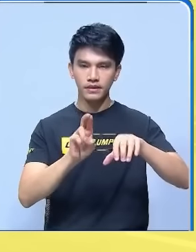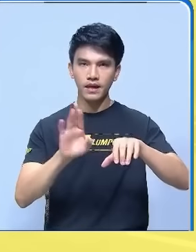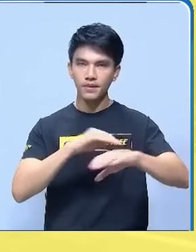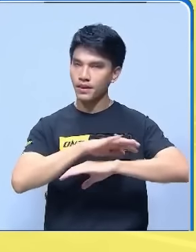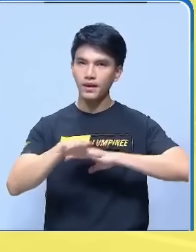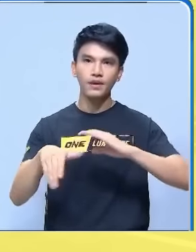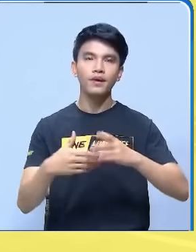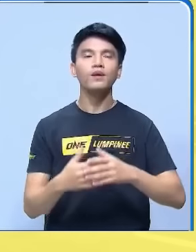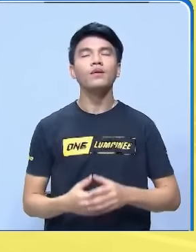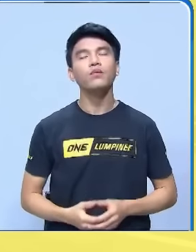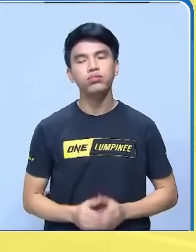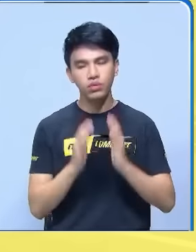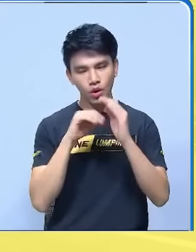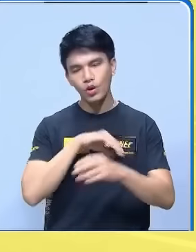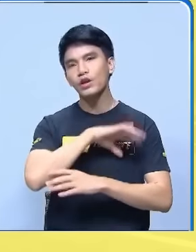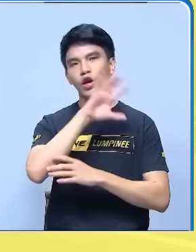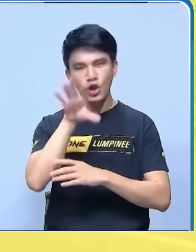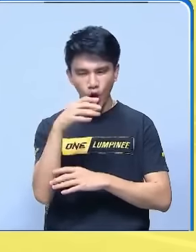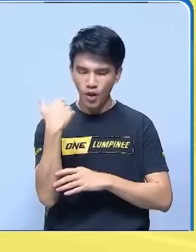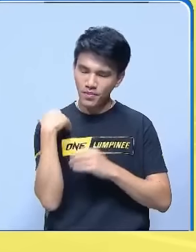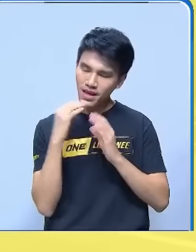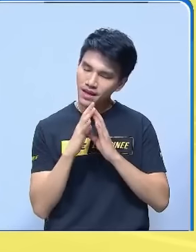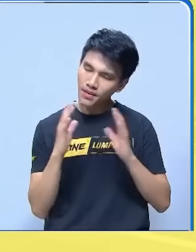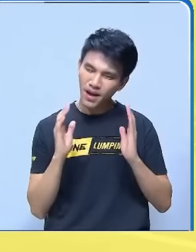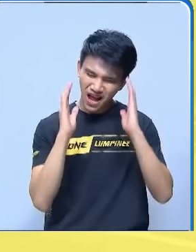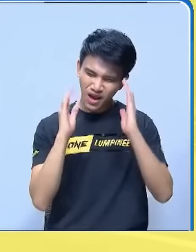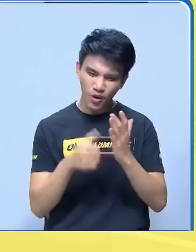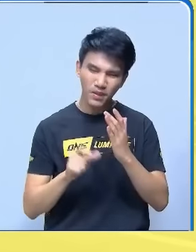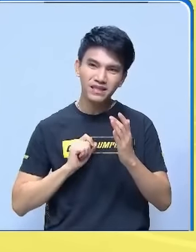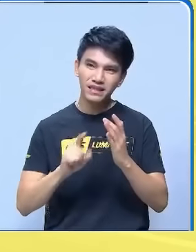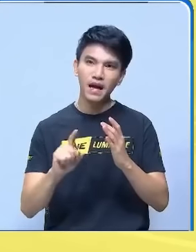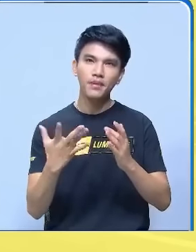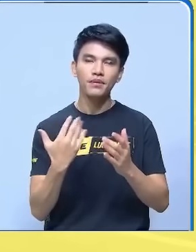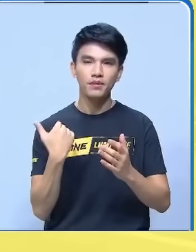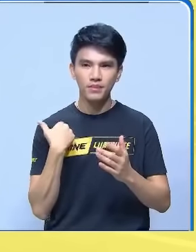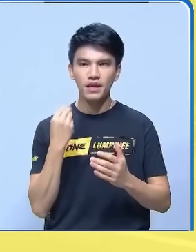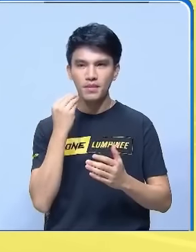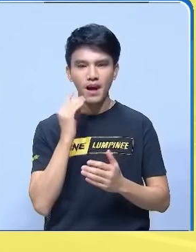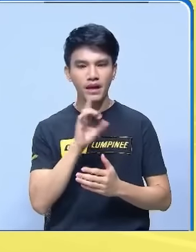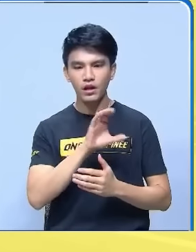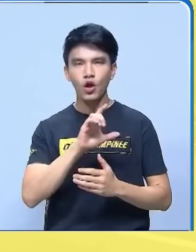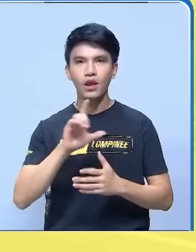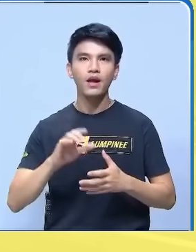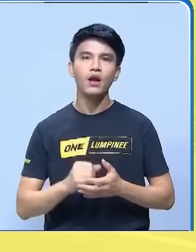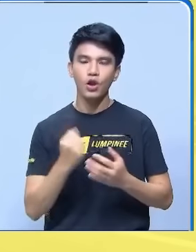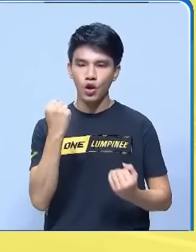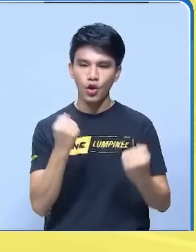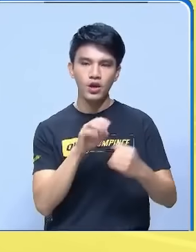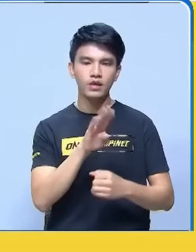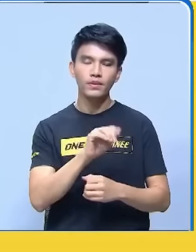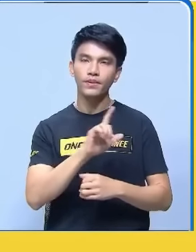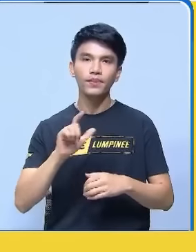ายครับไอ้พวกที่หลอกลวงประชาชนยังมีเยอะไอ้พวกที่หลบเลี่ยงภาษีก็เยอะบ้านราคา100ล้านรถราคา40ล้